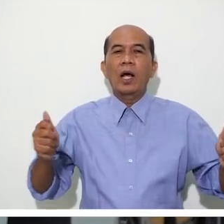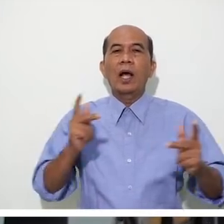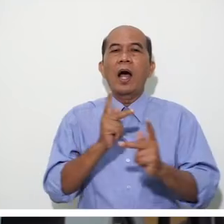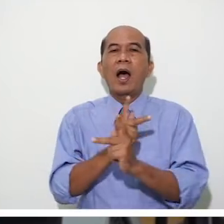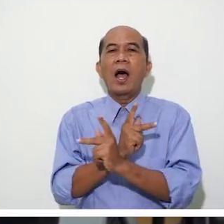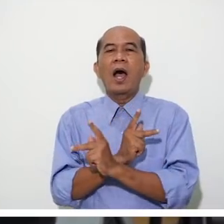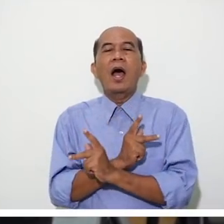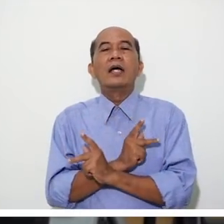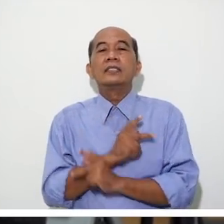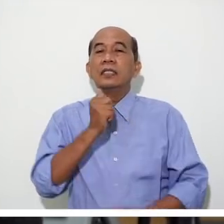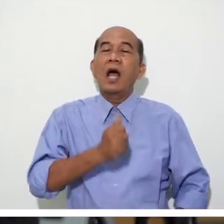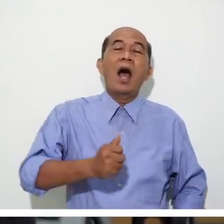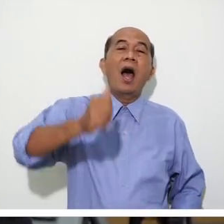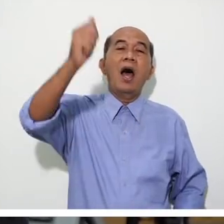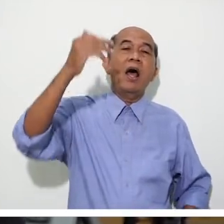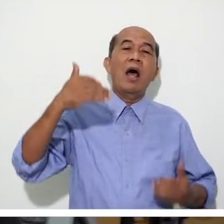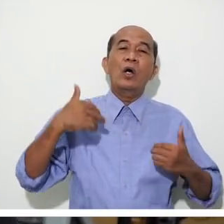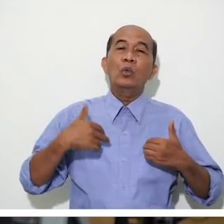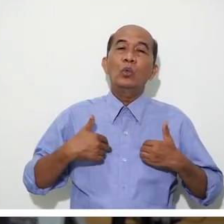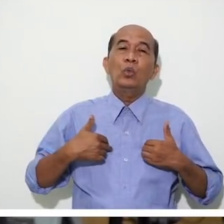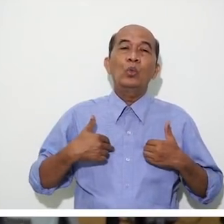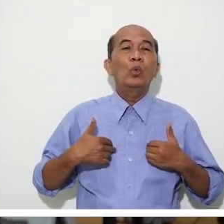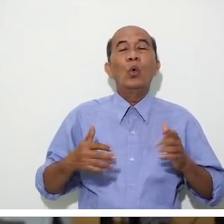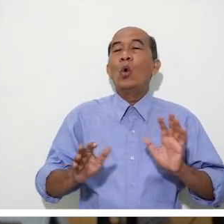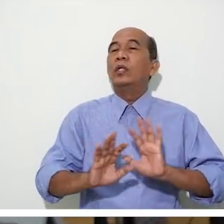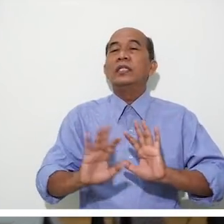Agunglah kasih Allahku,